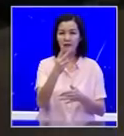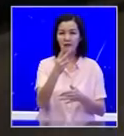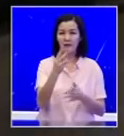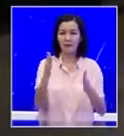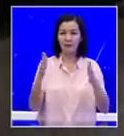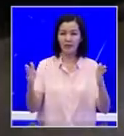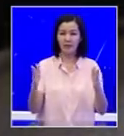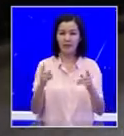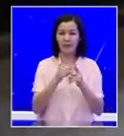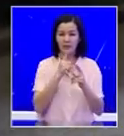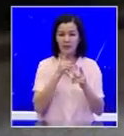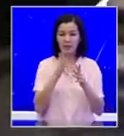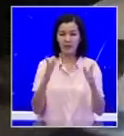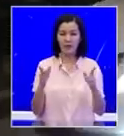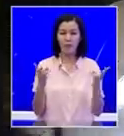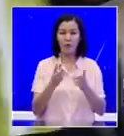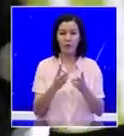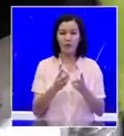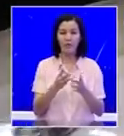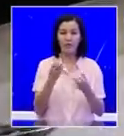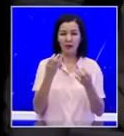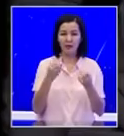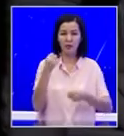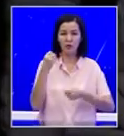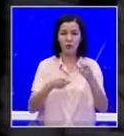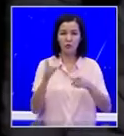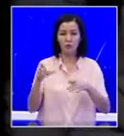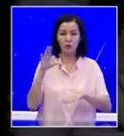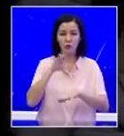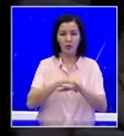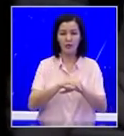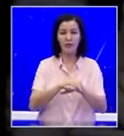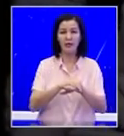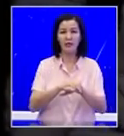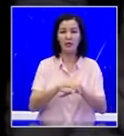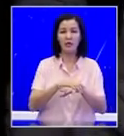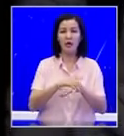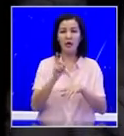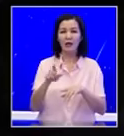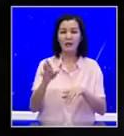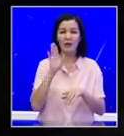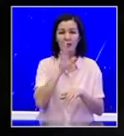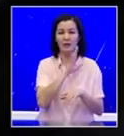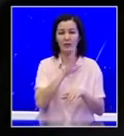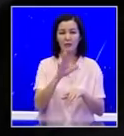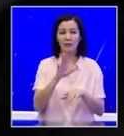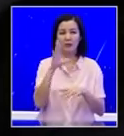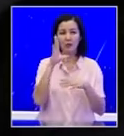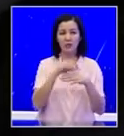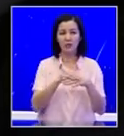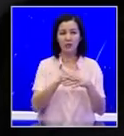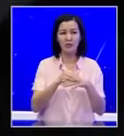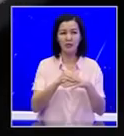расстояние болу керек. Төтенше жағдай кезіндегі тәртіпті бұзған тағы бір жүргізуші кездесті. Бұл жолғы жолаушылар анасы мен баласы кешкілік